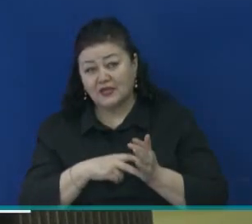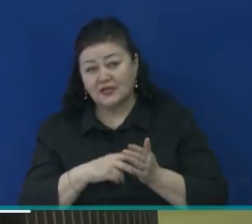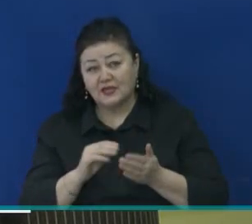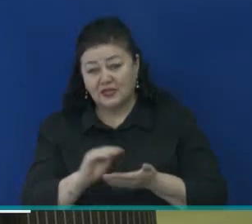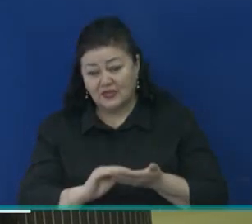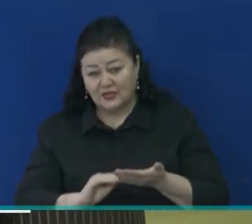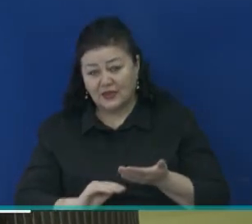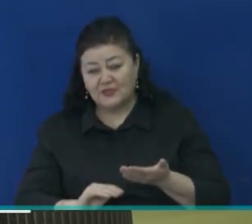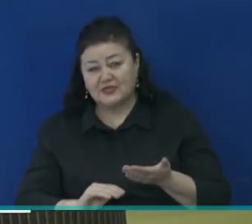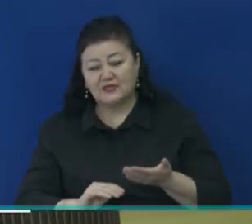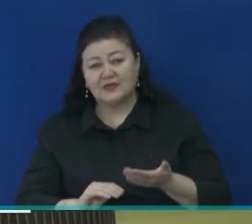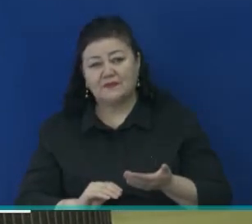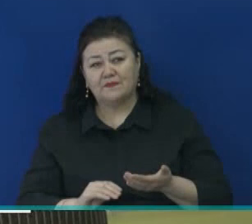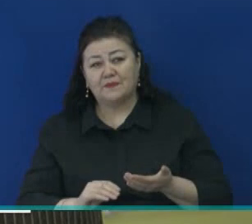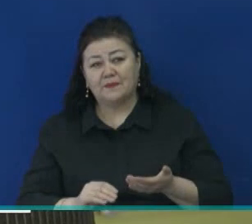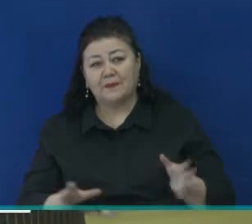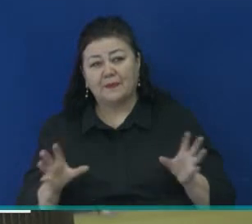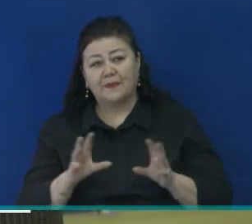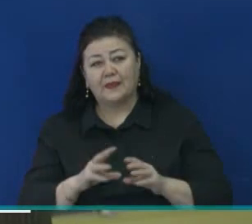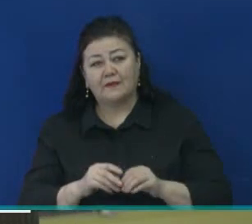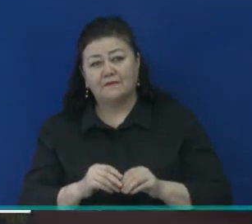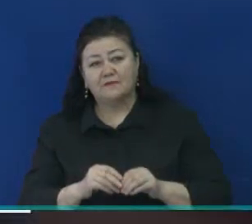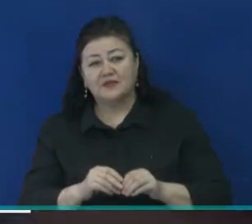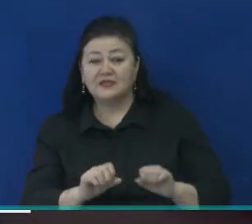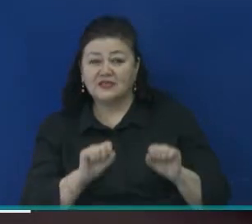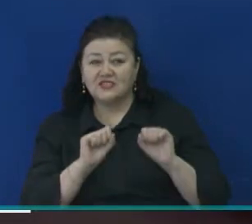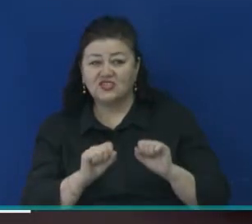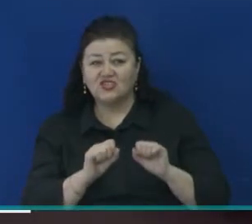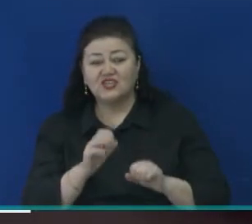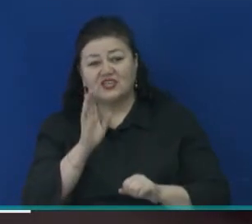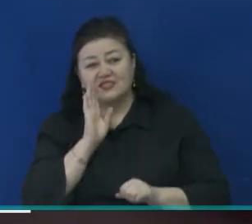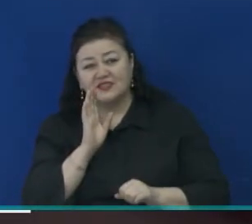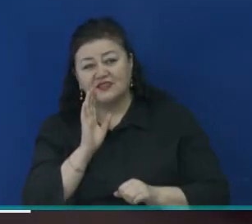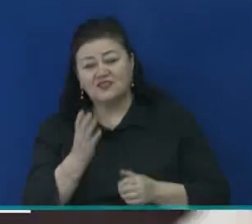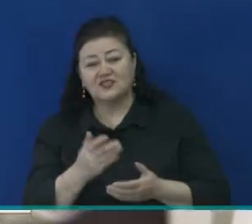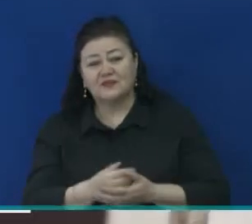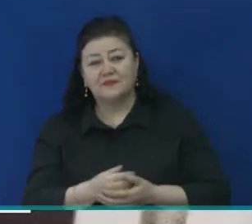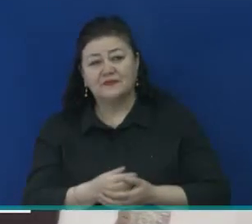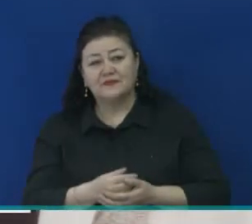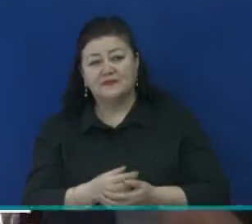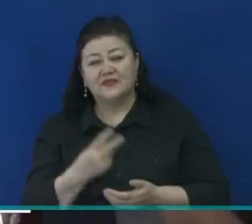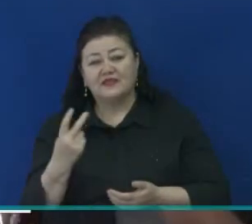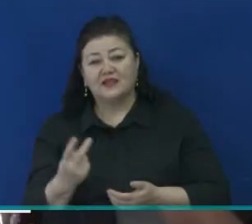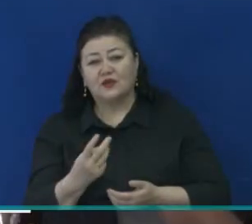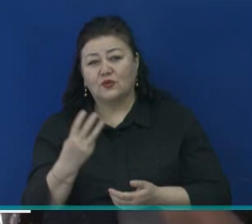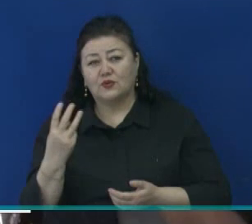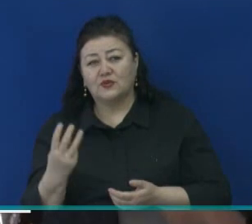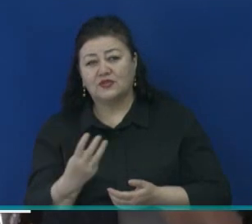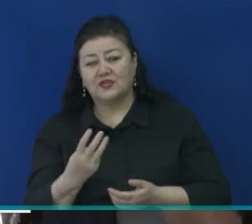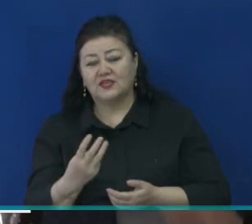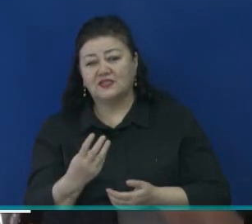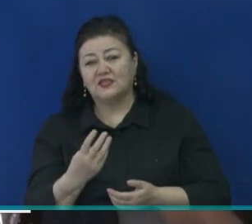жазып осылай қызымызбен қорғап шықтық. Бұдан бөлек байқау жүлдегерлер бірінші, екінші және үшінші